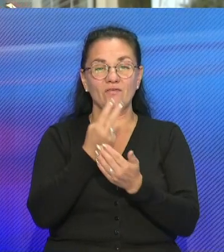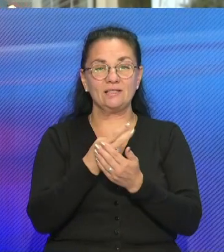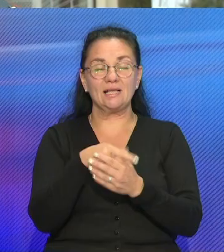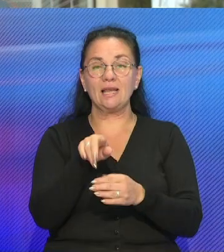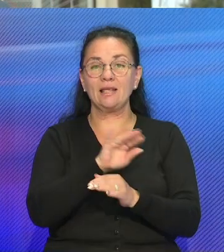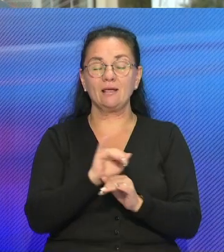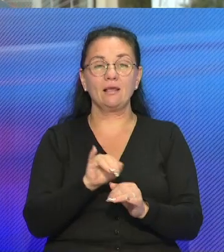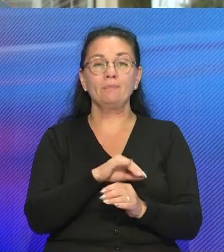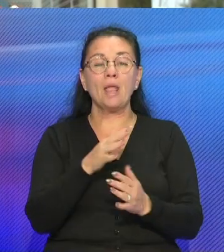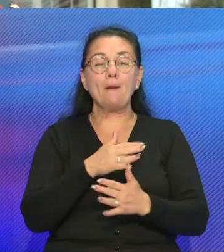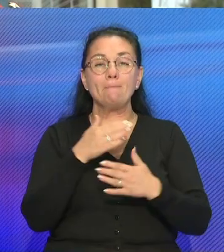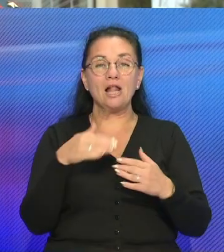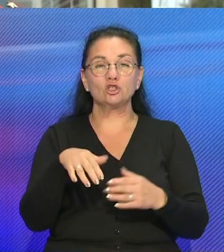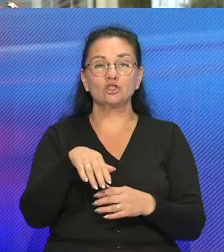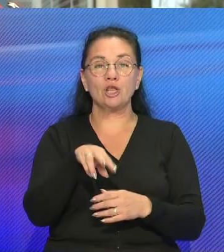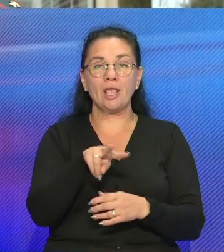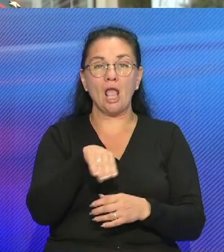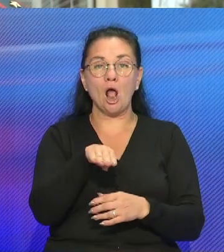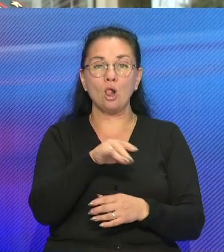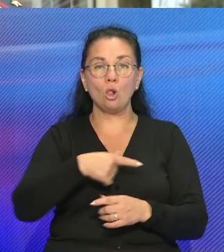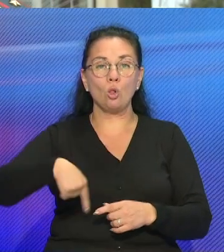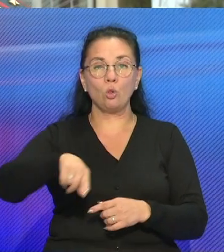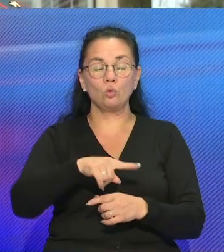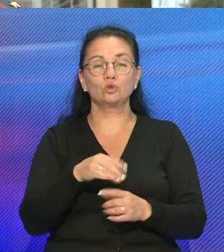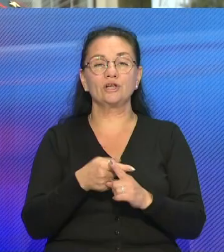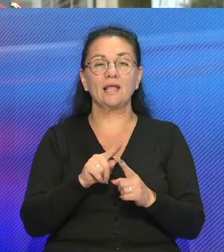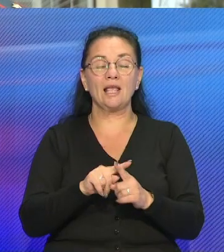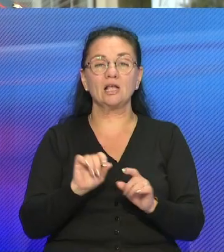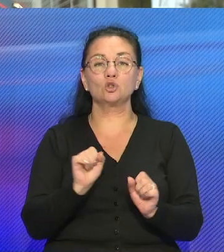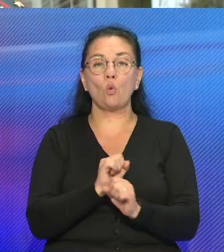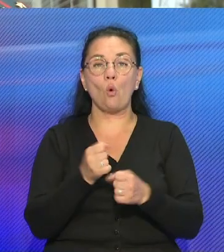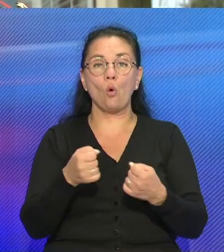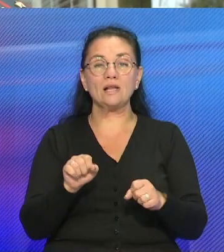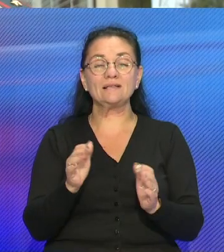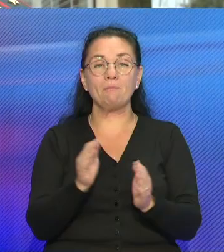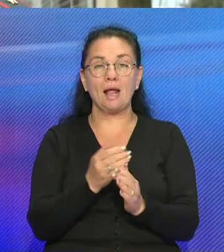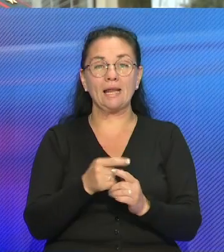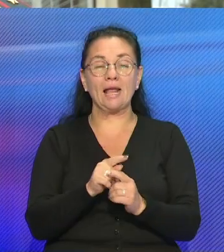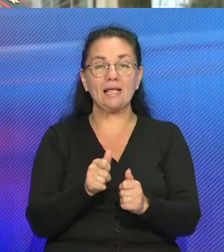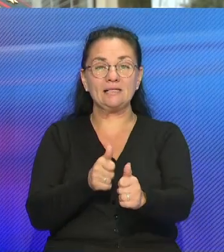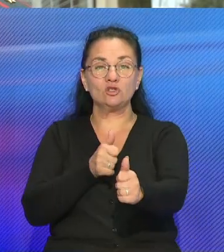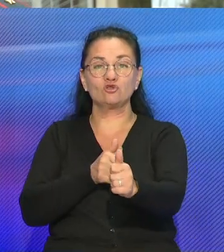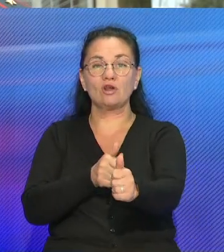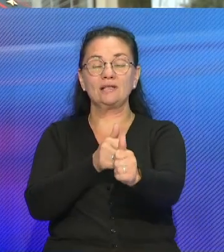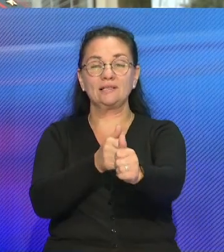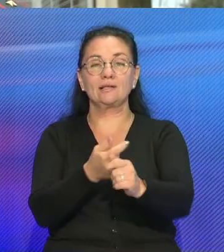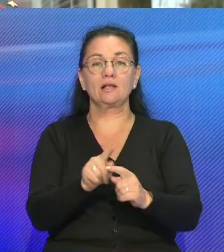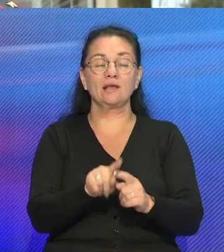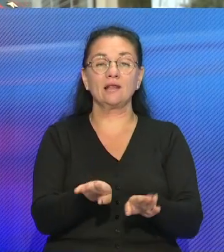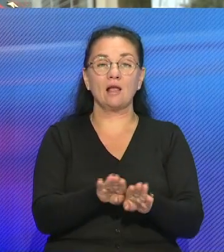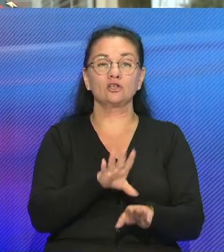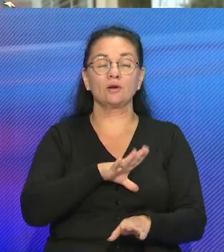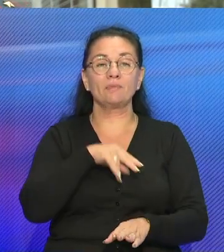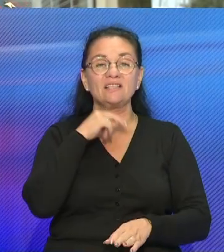избегать больших луж, двигаться с безопасной скоростью, держать дистанцию, а также быть бдительными при проезде